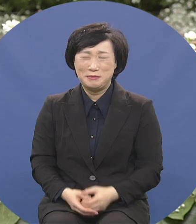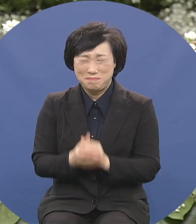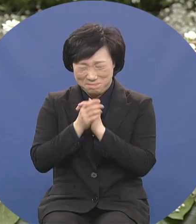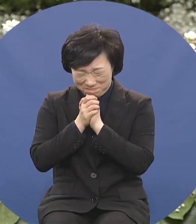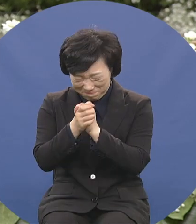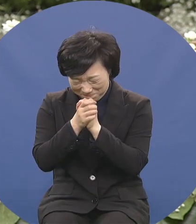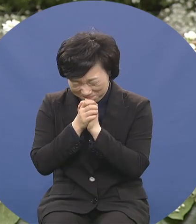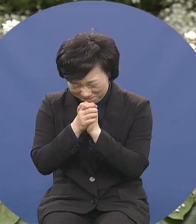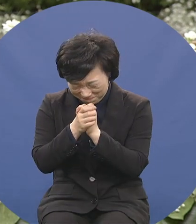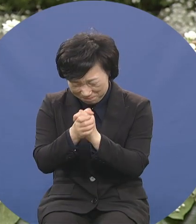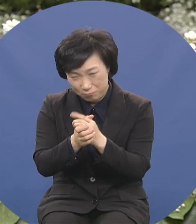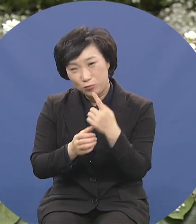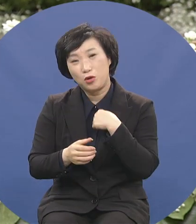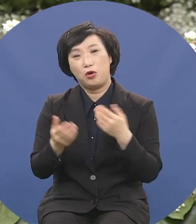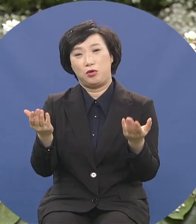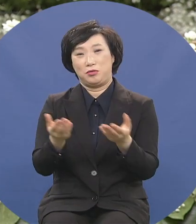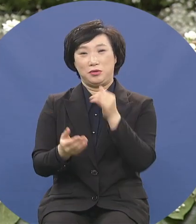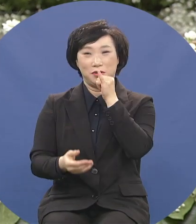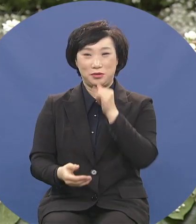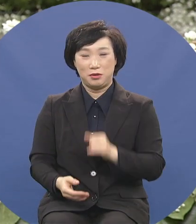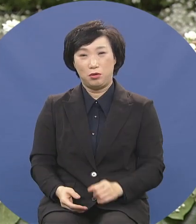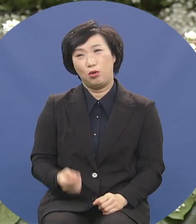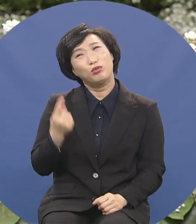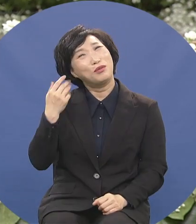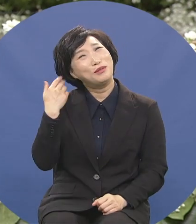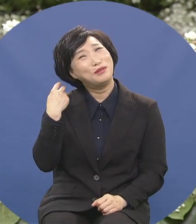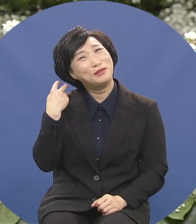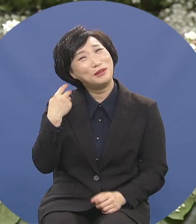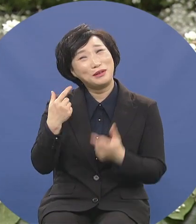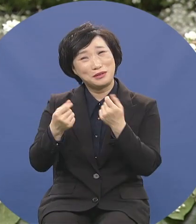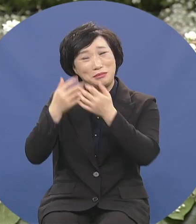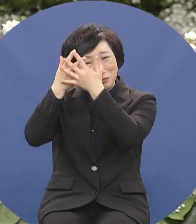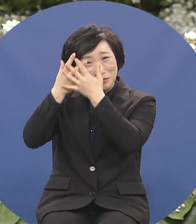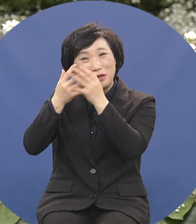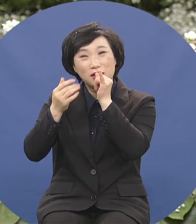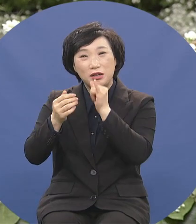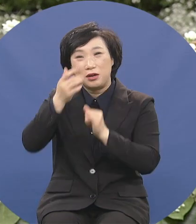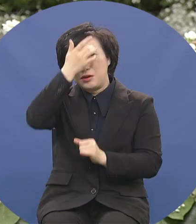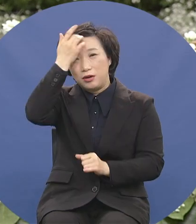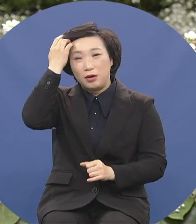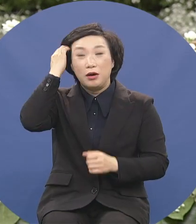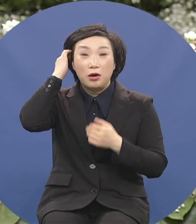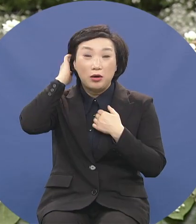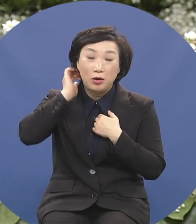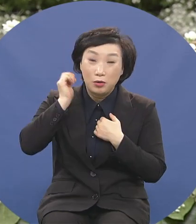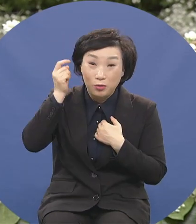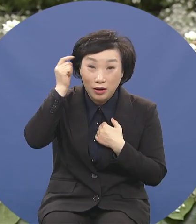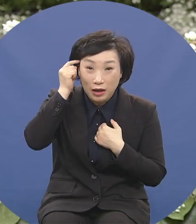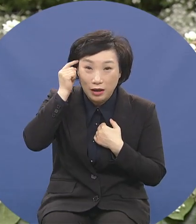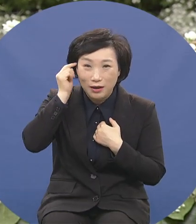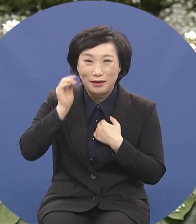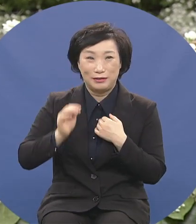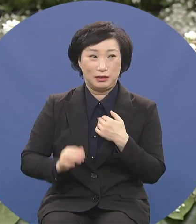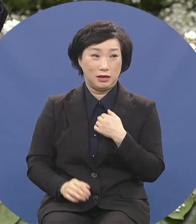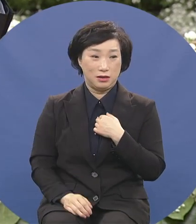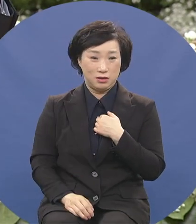간절하게 기도했던 것들이 엊그제 같아요. 왜 그랬느냐?